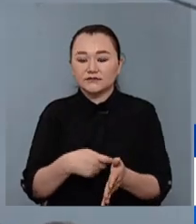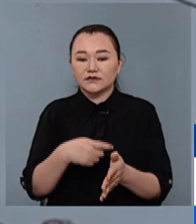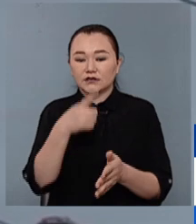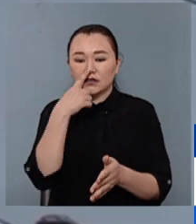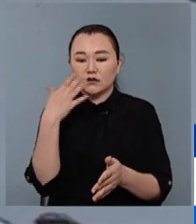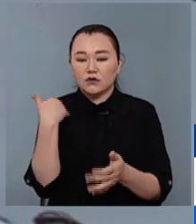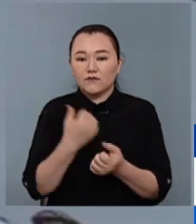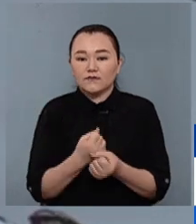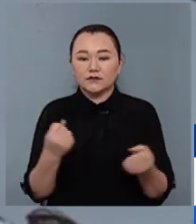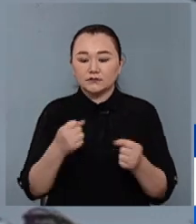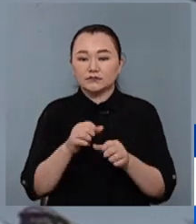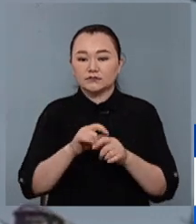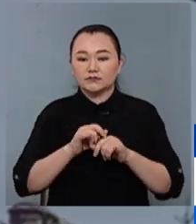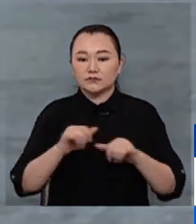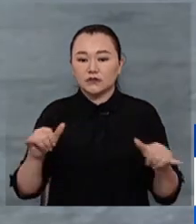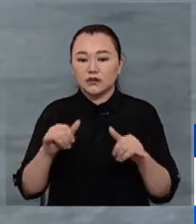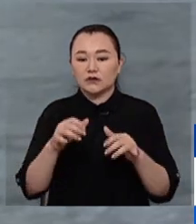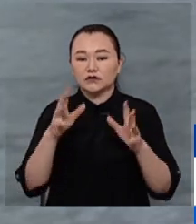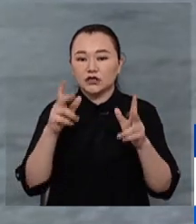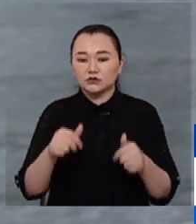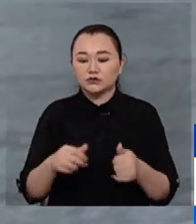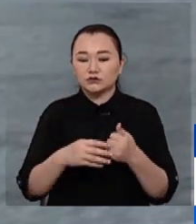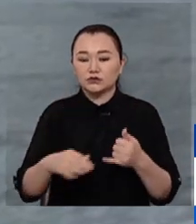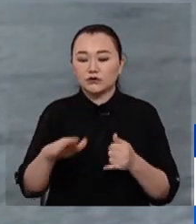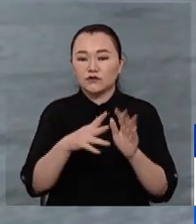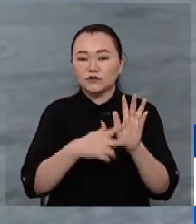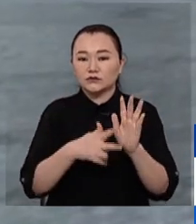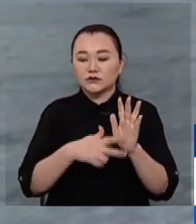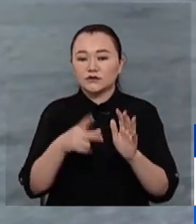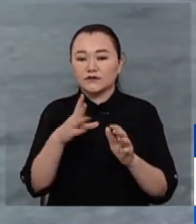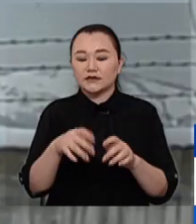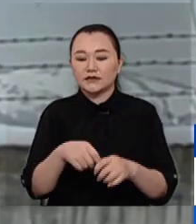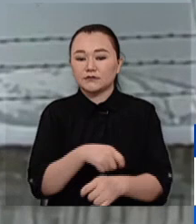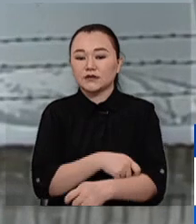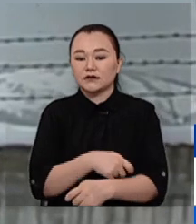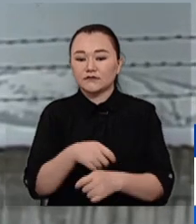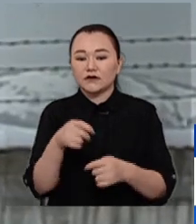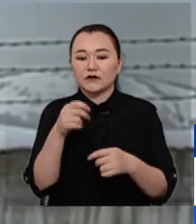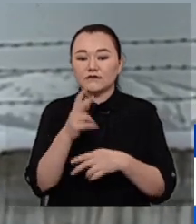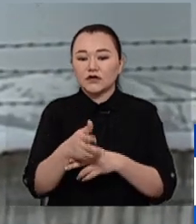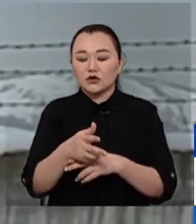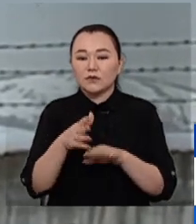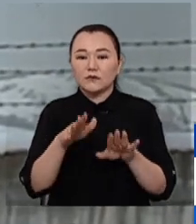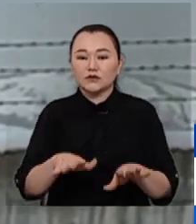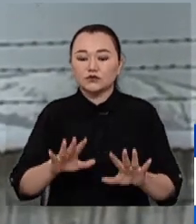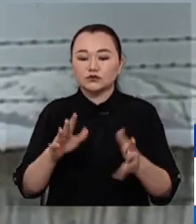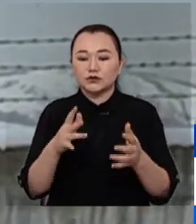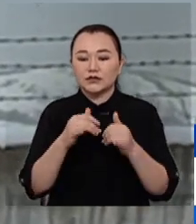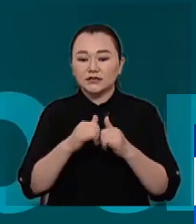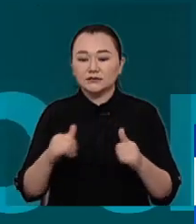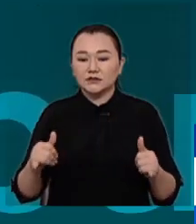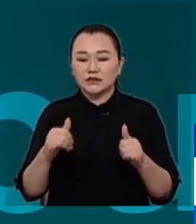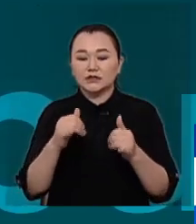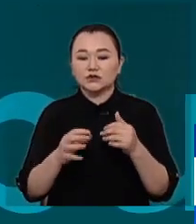Накануне взрывной волной разрушила конструкции площадью 80 квадратных метров. Видео с места происшествия распространяется